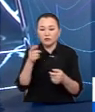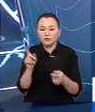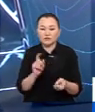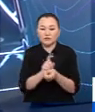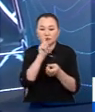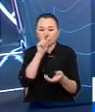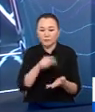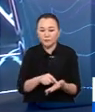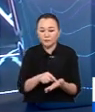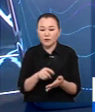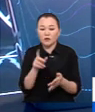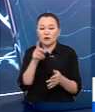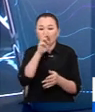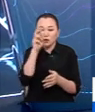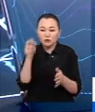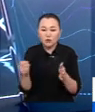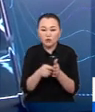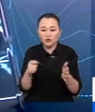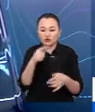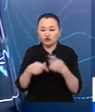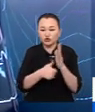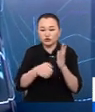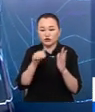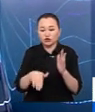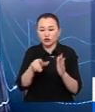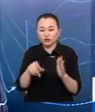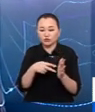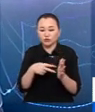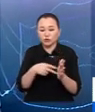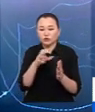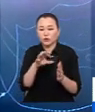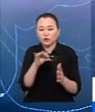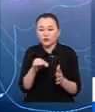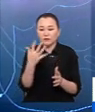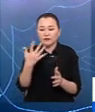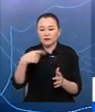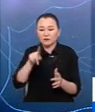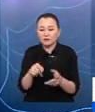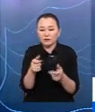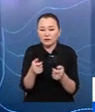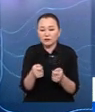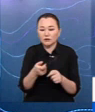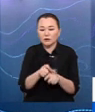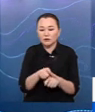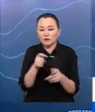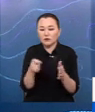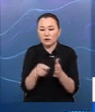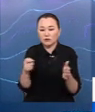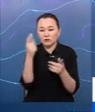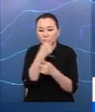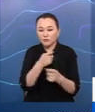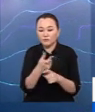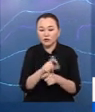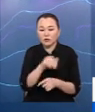қалды. Олар мемлекеттік сатып алу бойынша 600 000 теңгеге Sony PlayStation 5 ойын құралына тендер жариялаған. Бұл